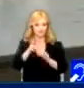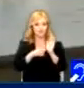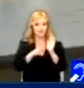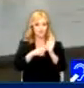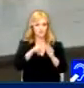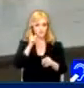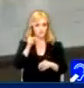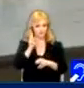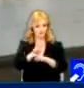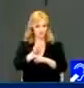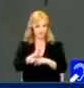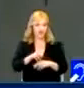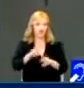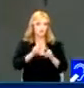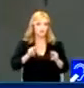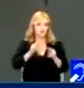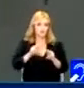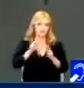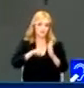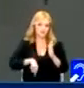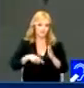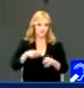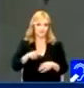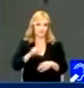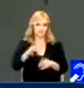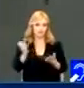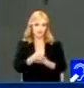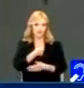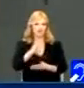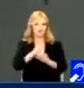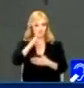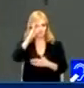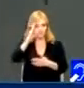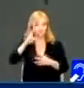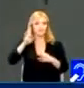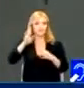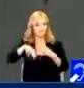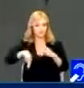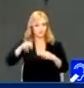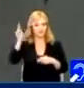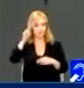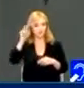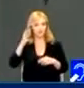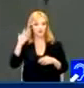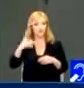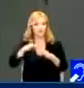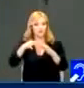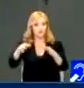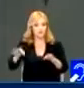pune mari speranțe în discipolii săi. Un băiat care a terminat cursurile și a ieșit la libertate, l-am